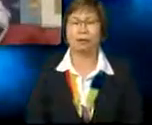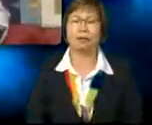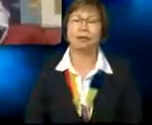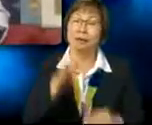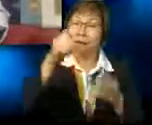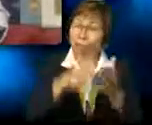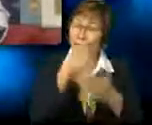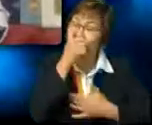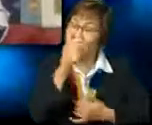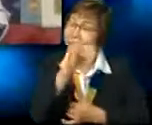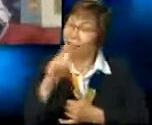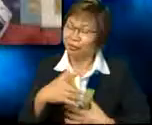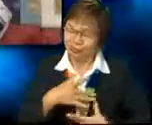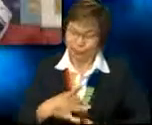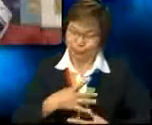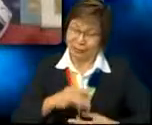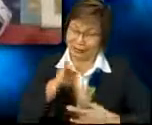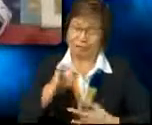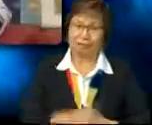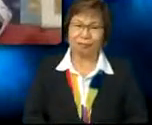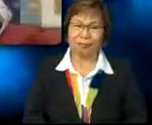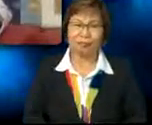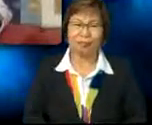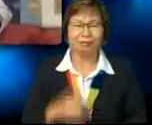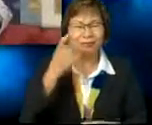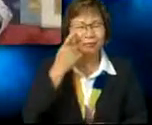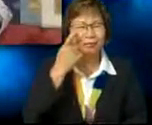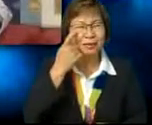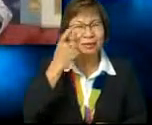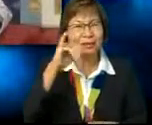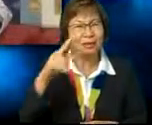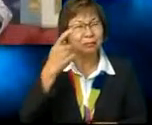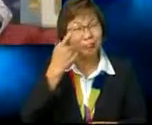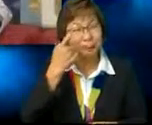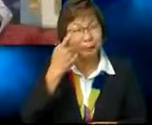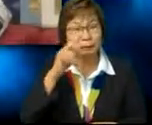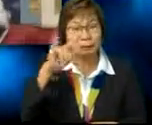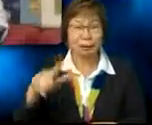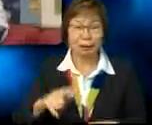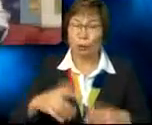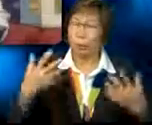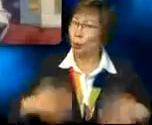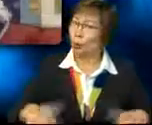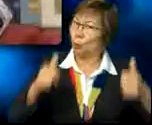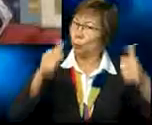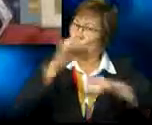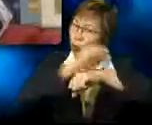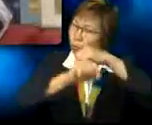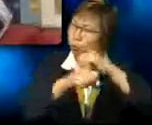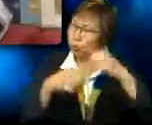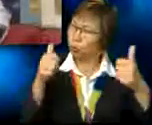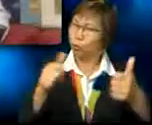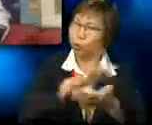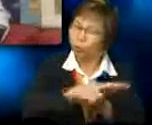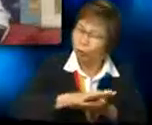Satu lagi yang menarik ialah mata ini adalah satu struktur yang memang mengkagumkan. Ya, dia satu struktur yang